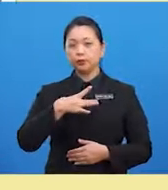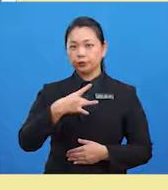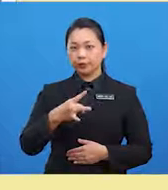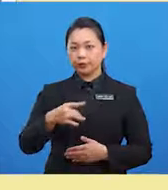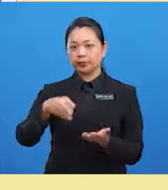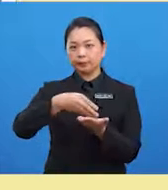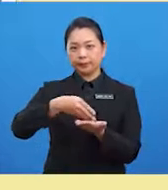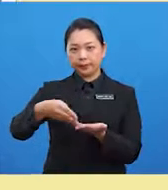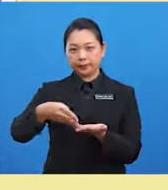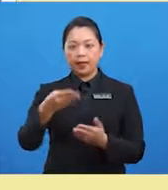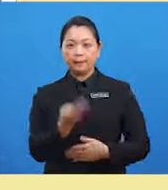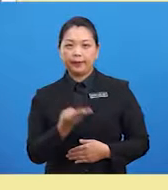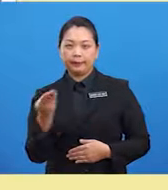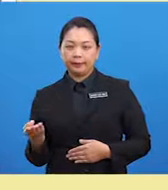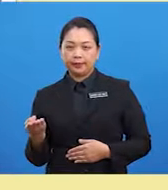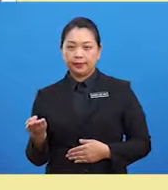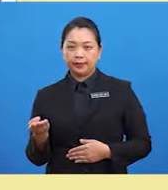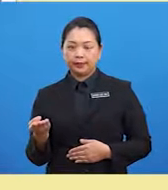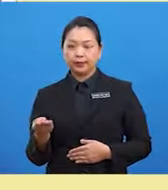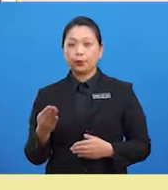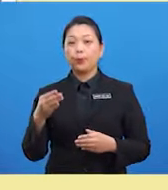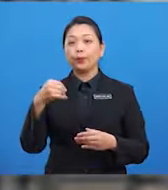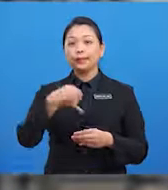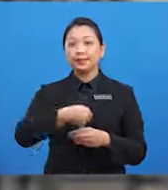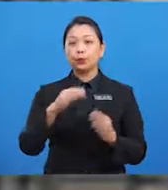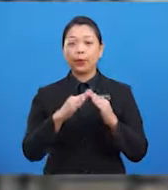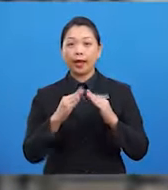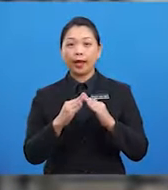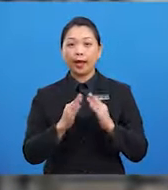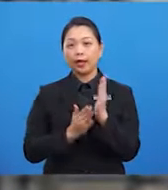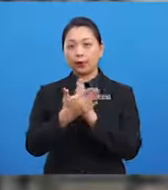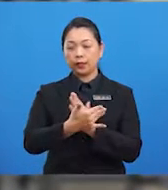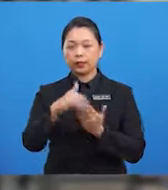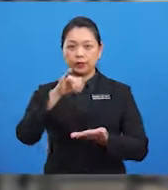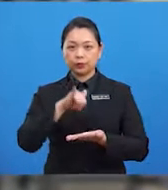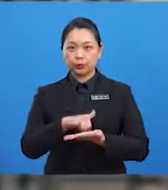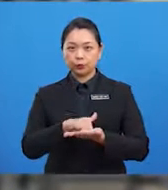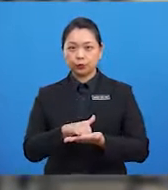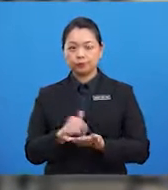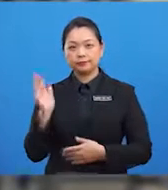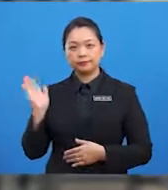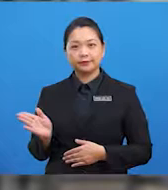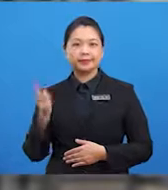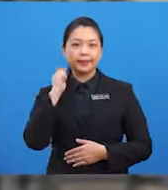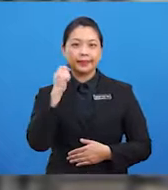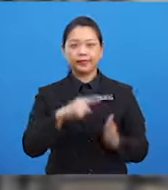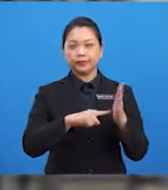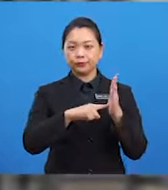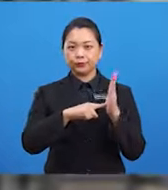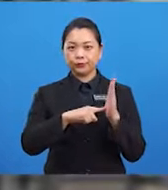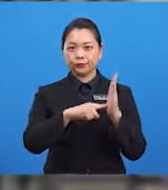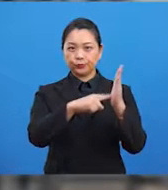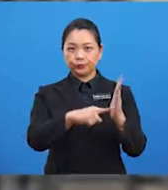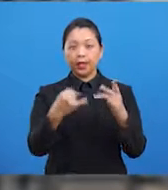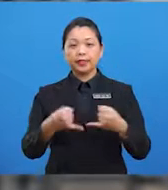membeli barangan isi rumah. Oleh itu, paparan tersebut menunjukkan